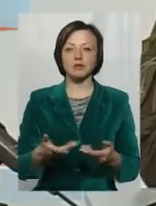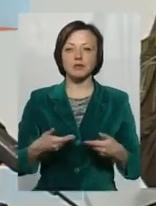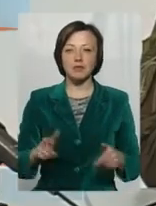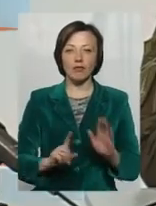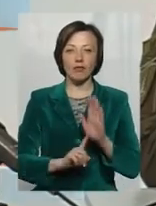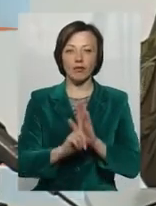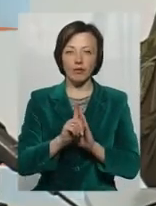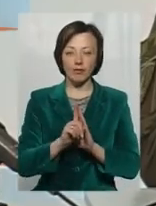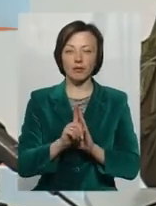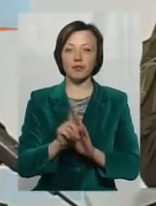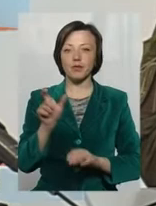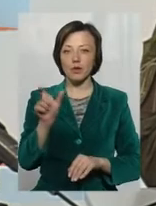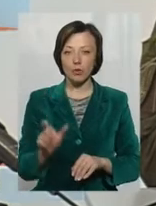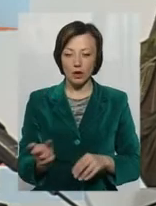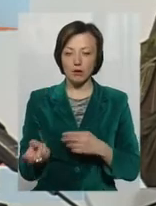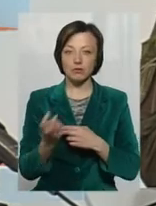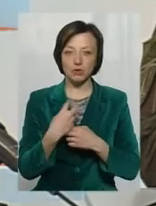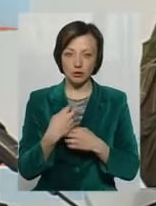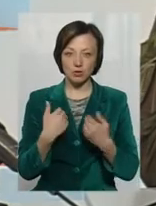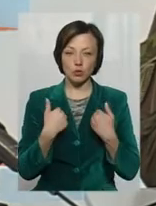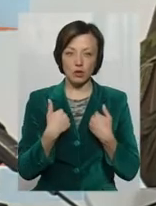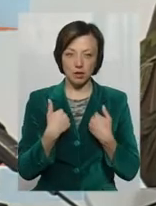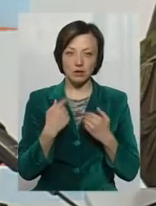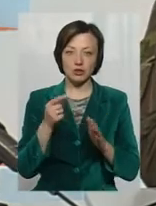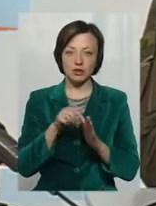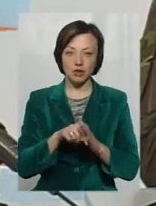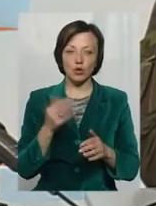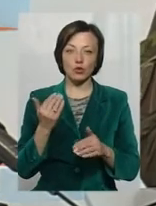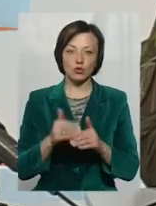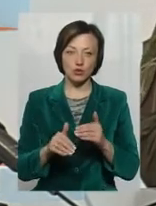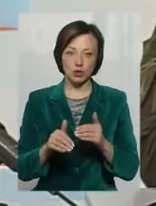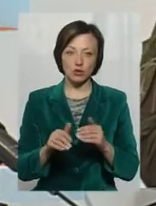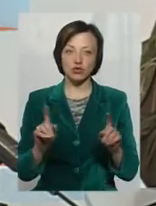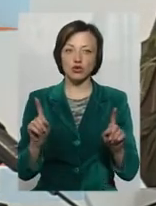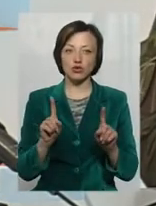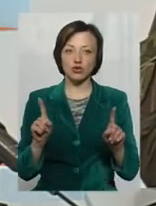починаємо з того, що людина, якщо до нас вже прийшла, значить, вона вже